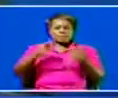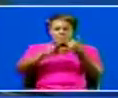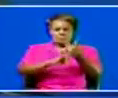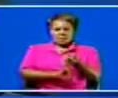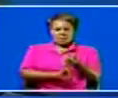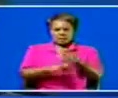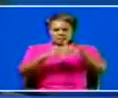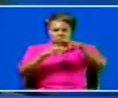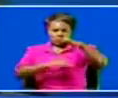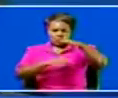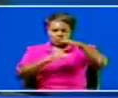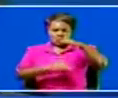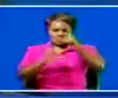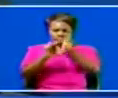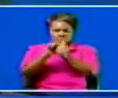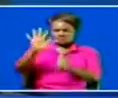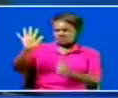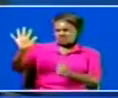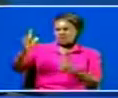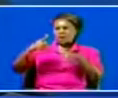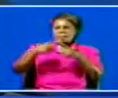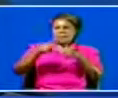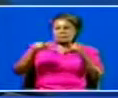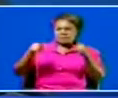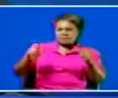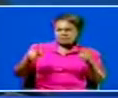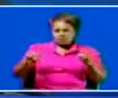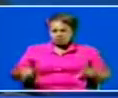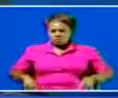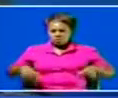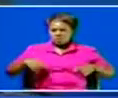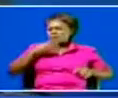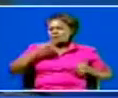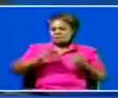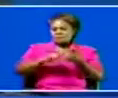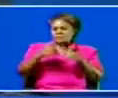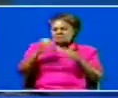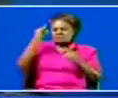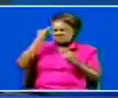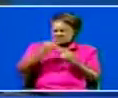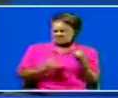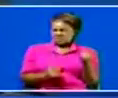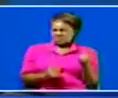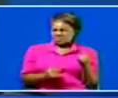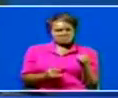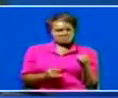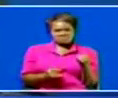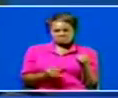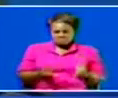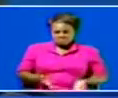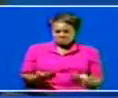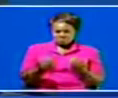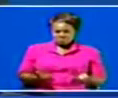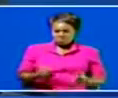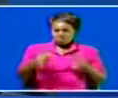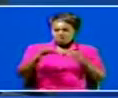na chini ya miaka 15 lakini akajaribu kukaa na mumewe, lakini mwisho wa siku baada ya kuzaa na kuishi